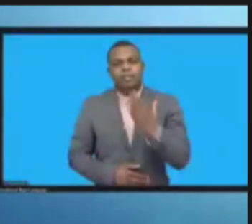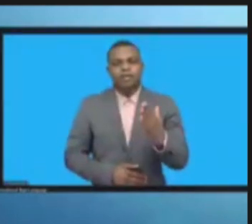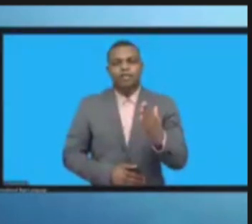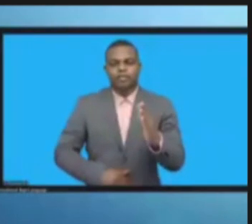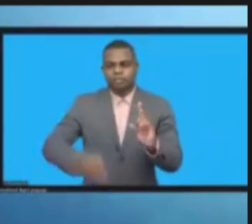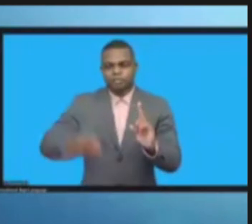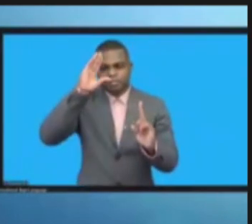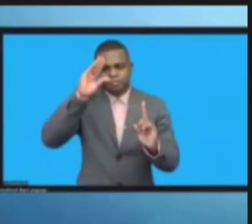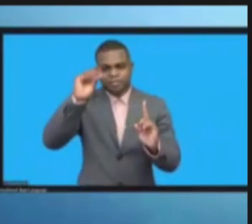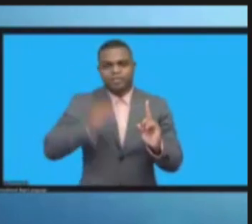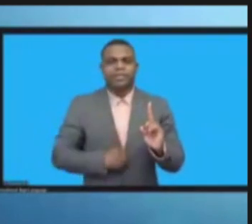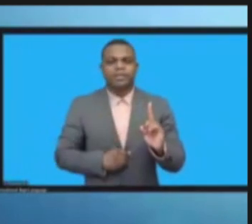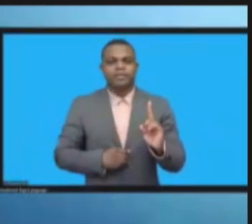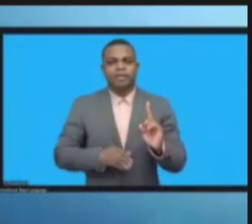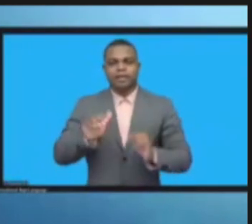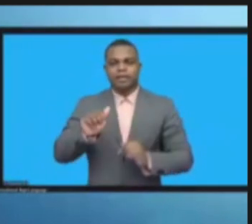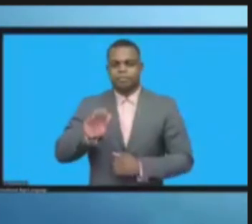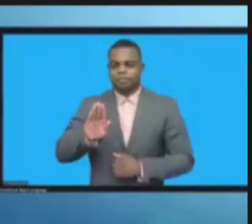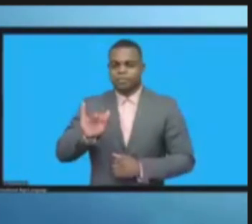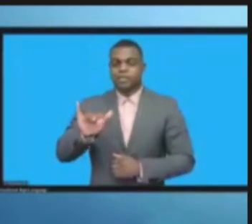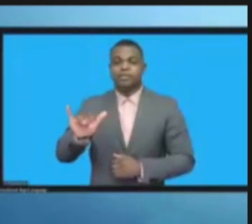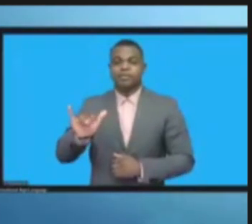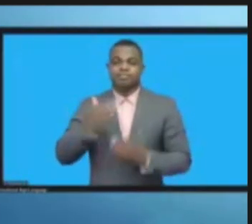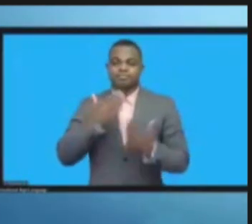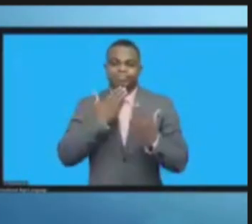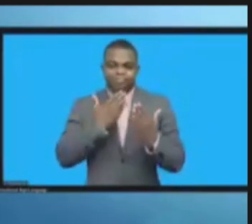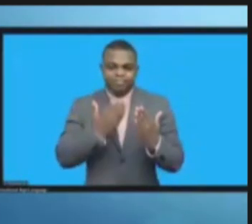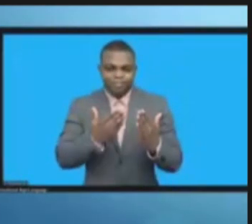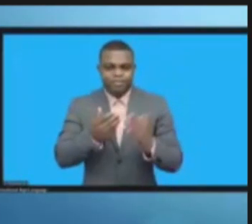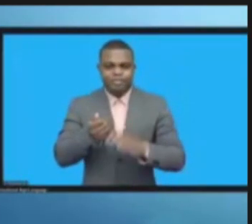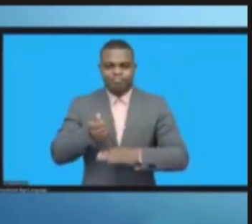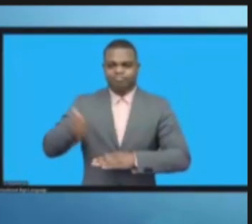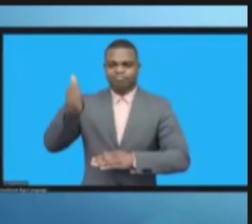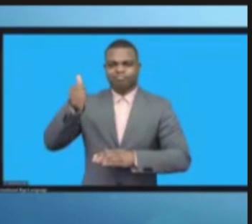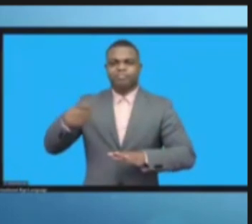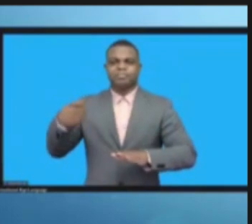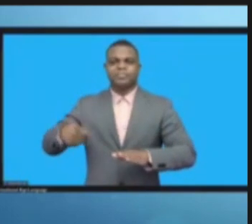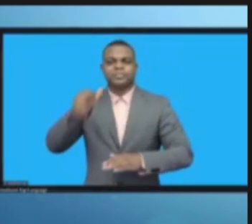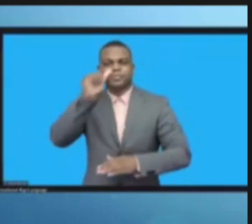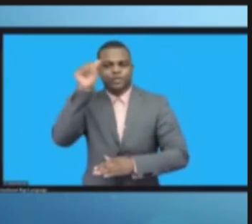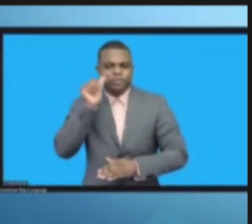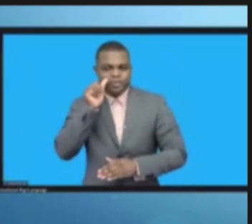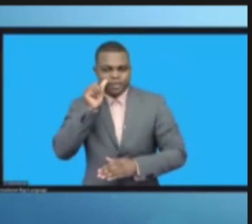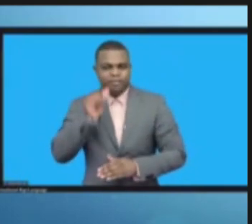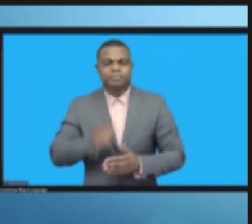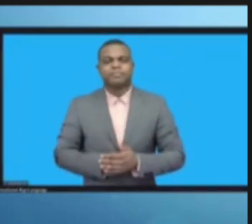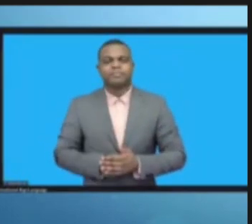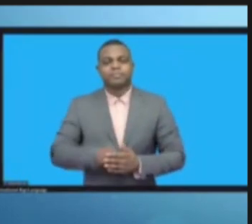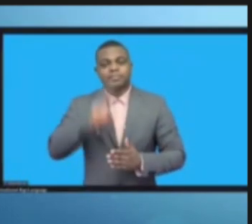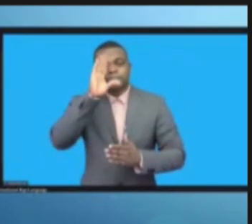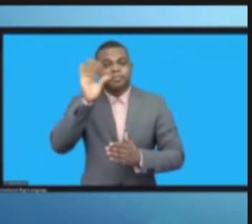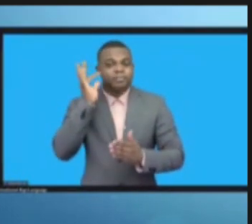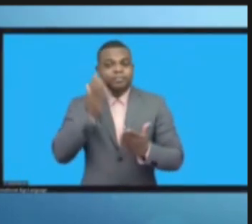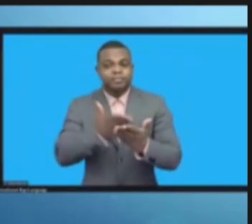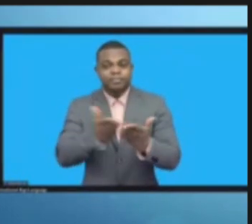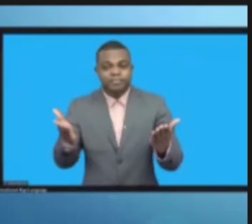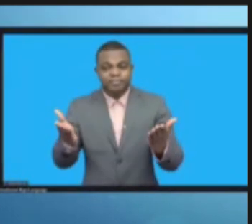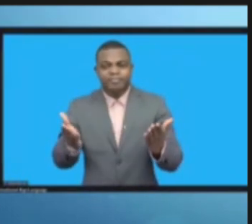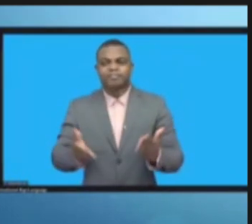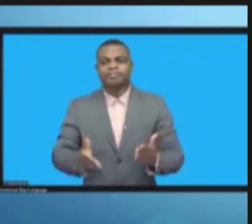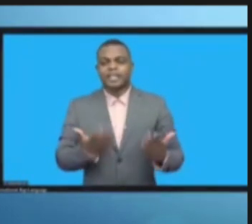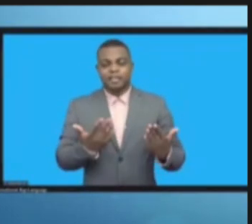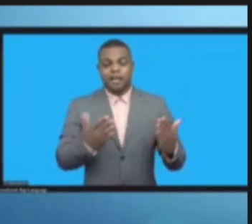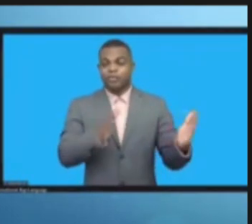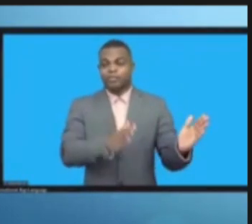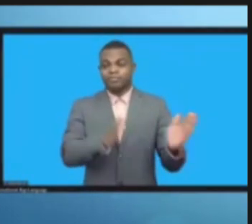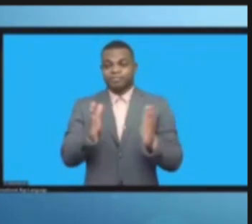премьер-министр Эфиопии. Ну а Сейчас вместе с господином